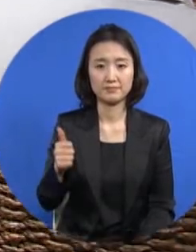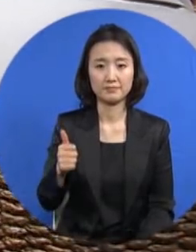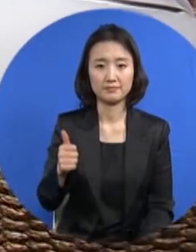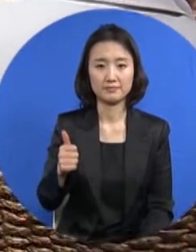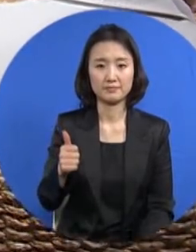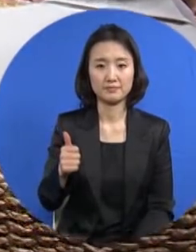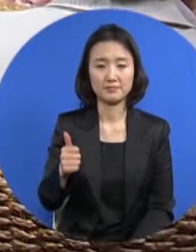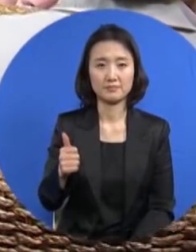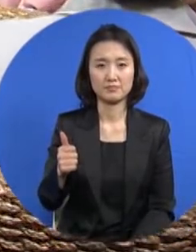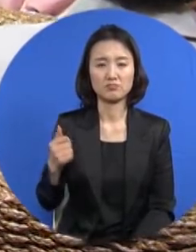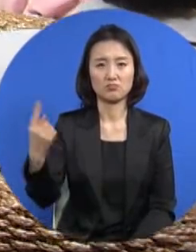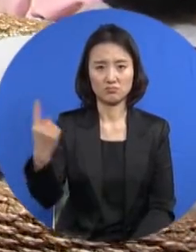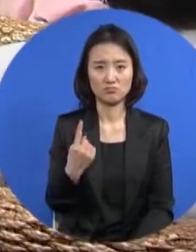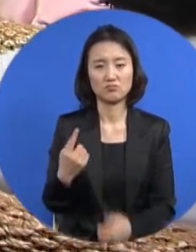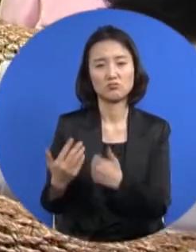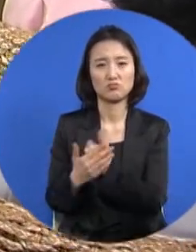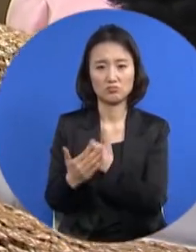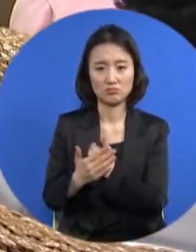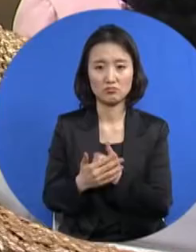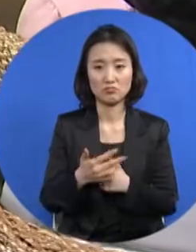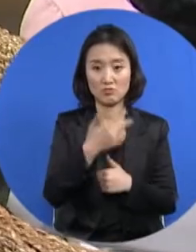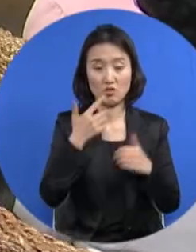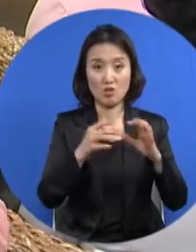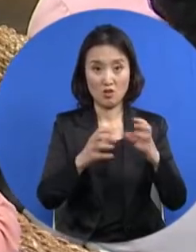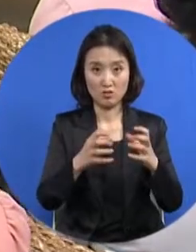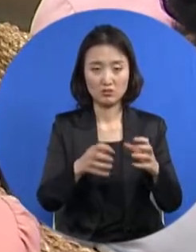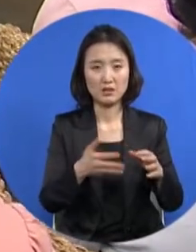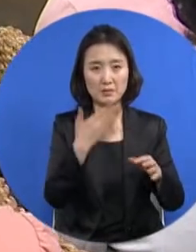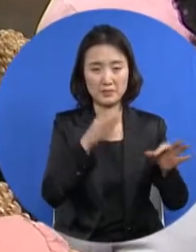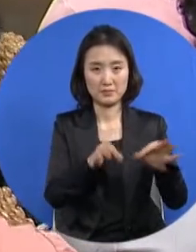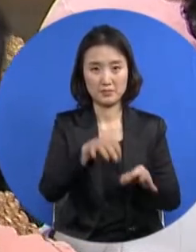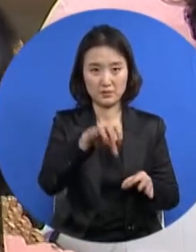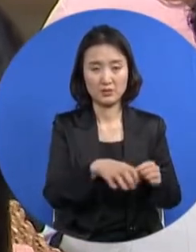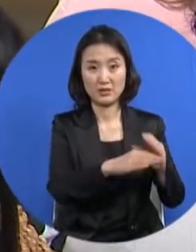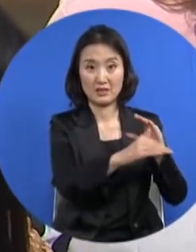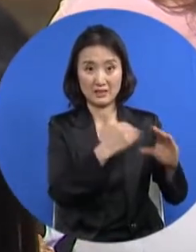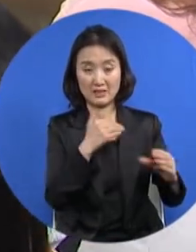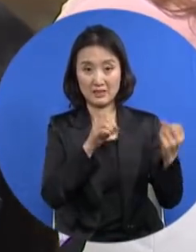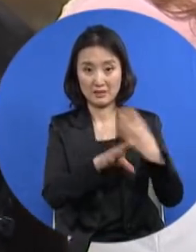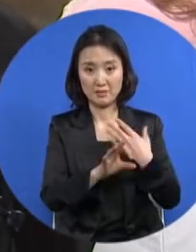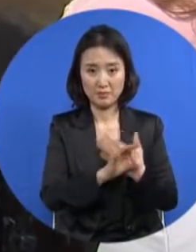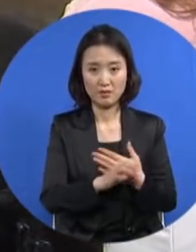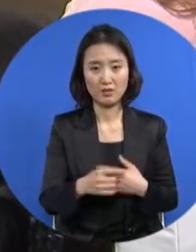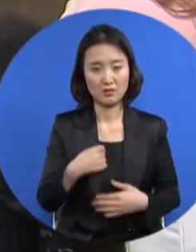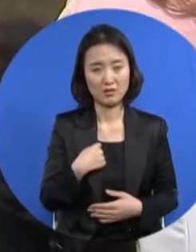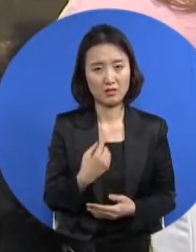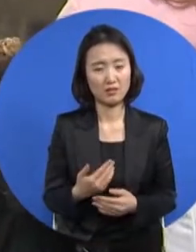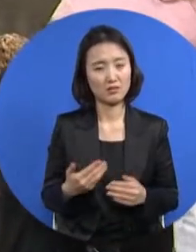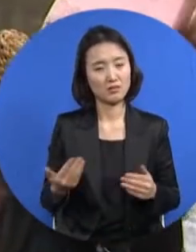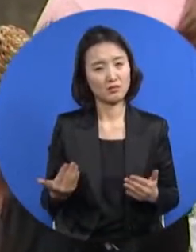다행이에요. 만약에 영국에서 식당 하시는 분이 오셨으면 제가 이렇게 못 컸을지도 모르는데요.